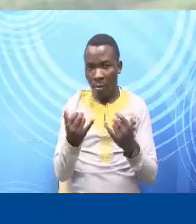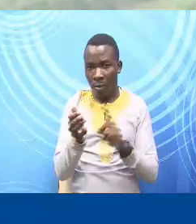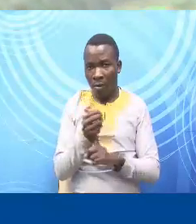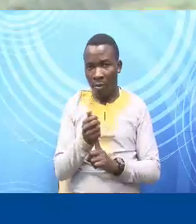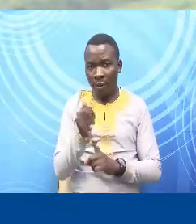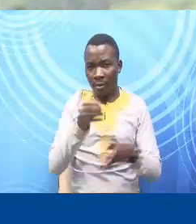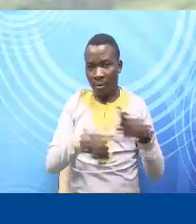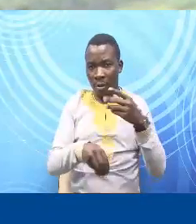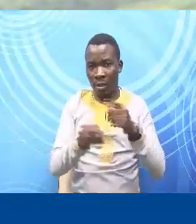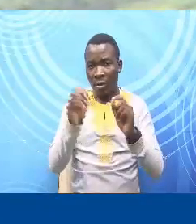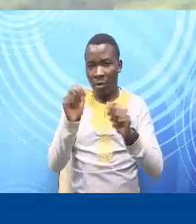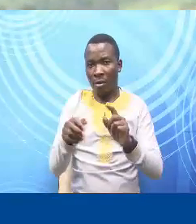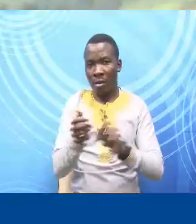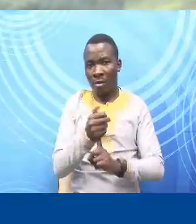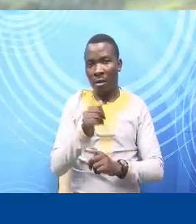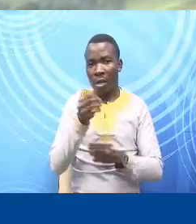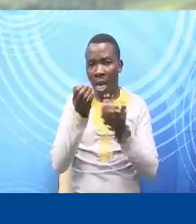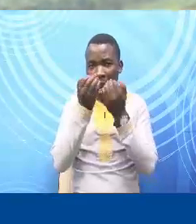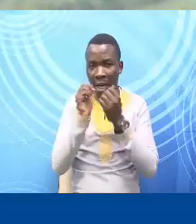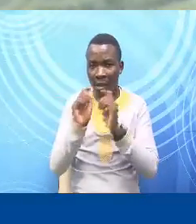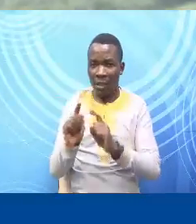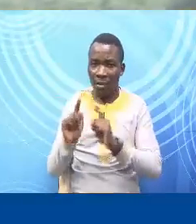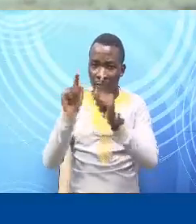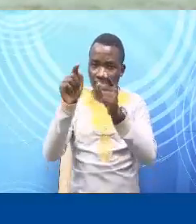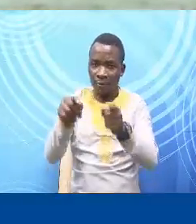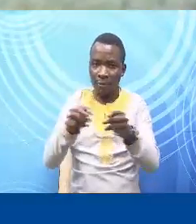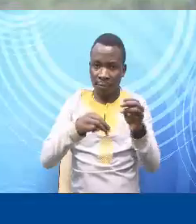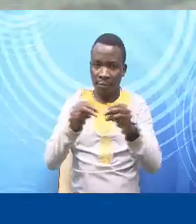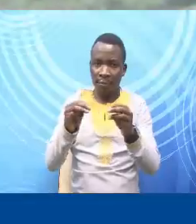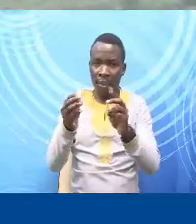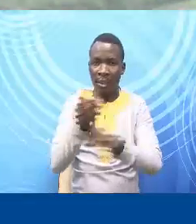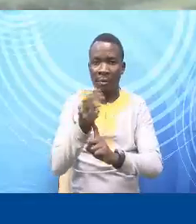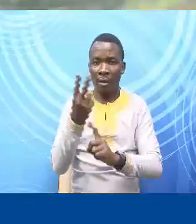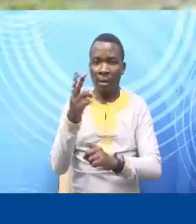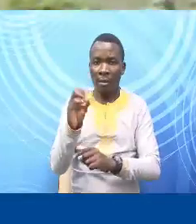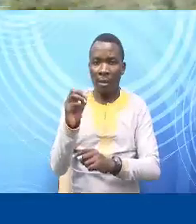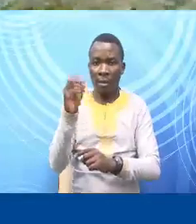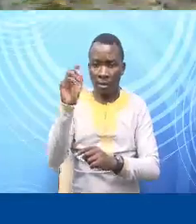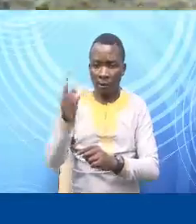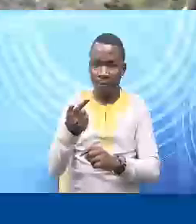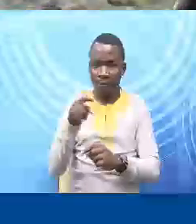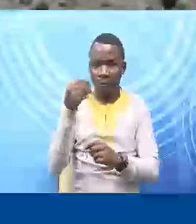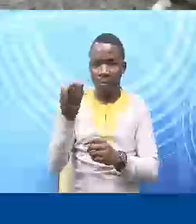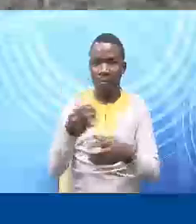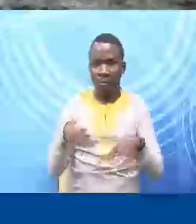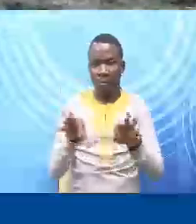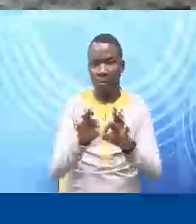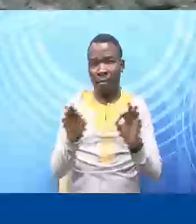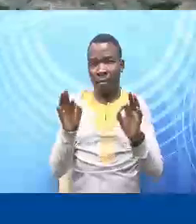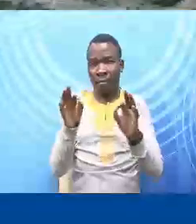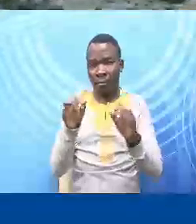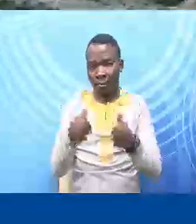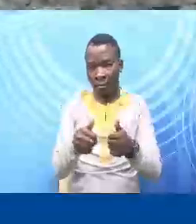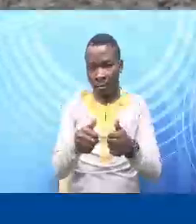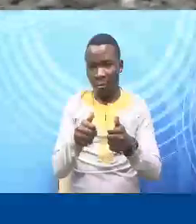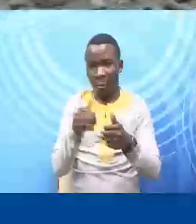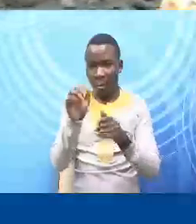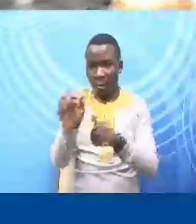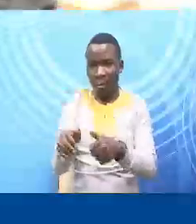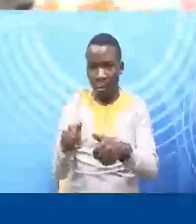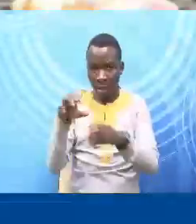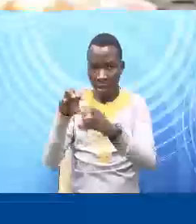y'ibigori yayijyana akaba yabona ibihumbi bigera muri 200 bikamugirira akamaro. Bavuga ko kandi guhingira mu matsinda ndetse